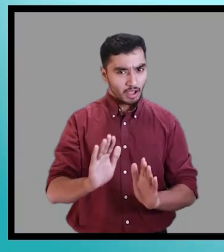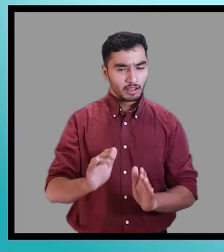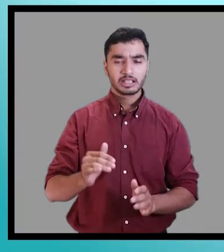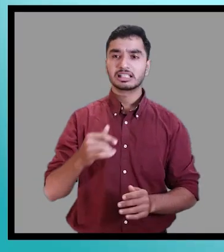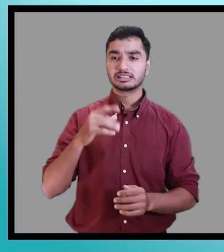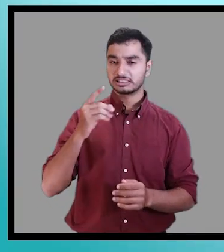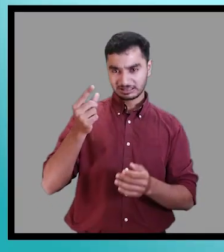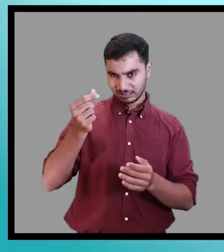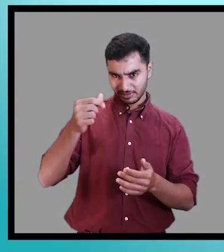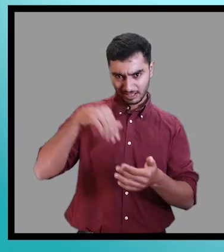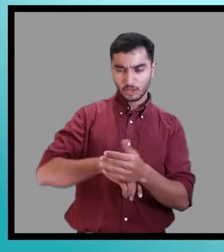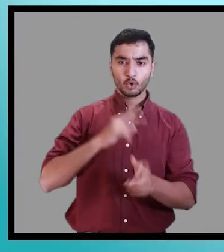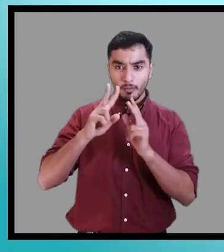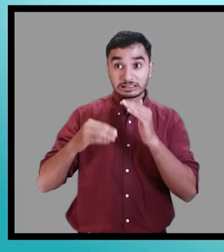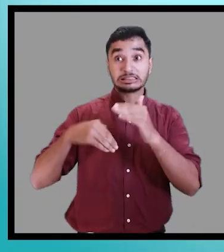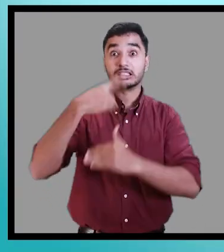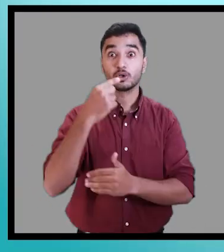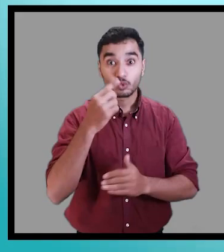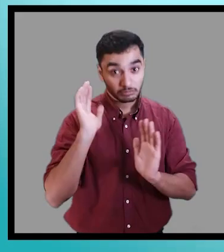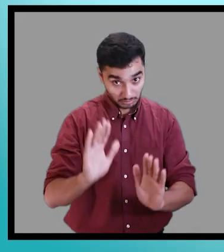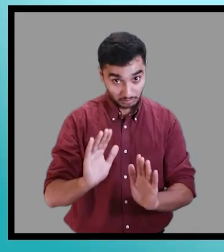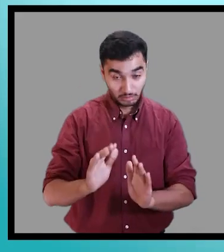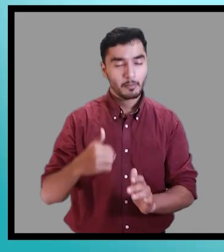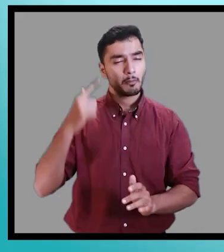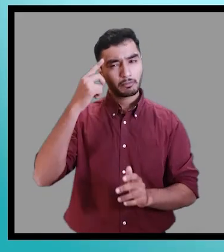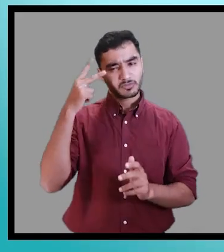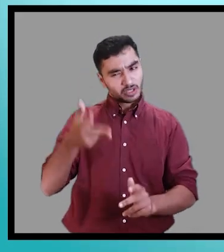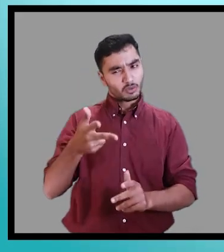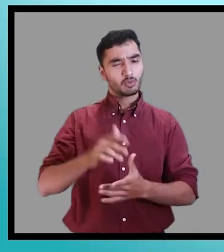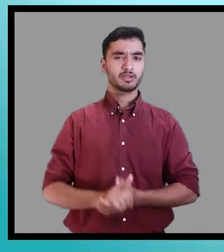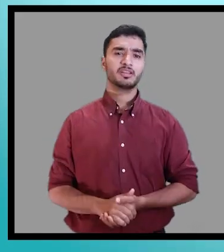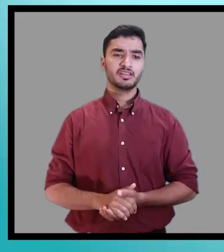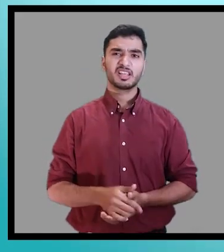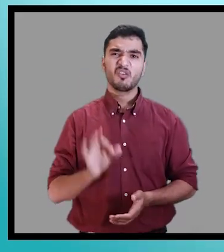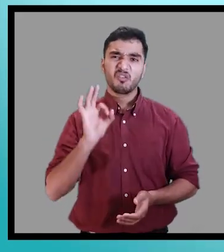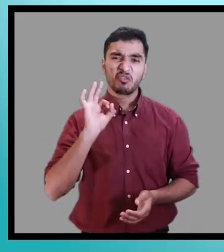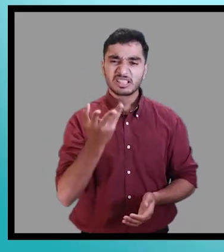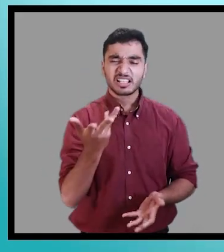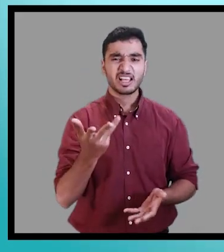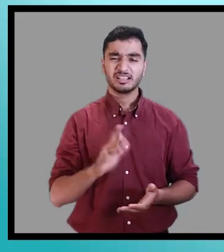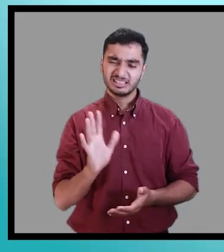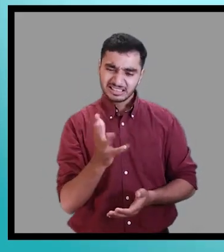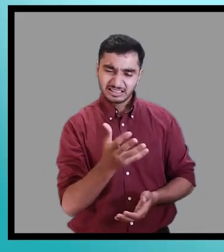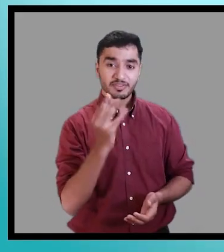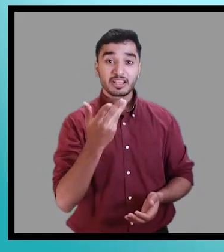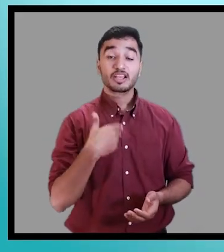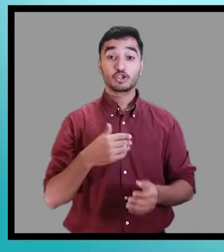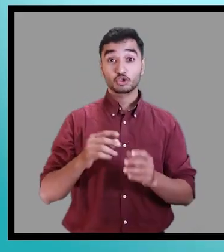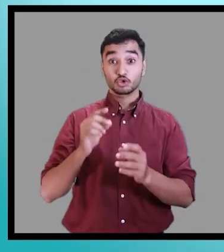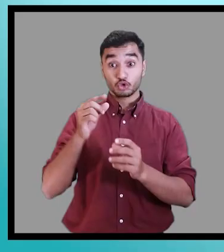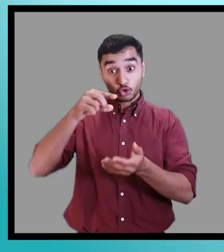यह पता चल गया है कि डायबिटीज़ का मतलब है नॉर्मल लेवल से ज़्यादा शुगर खून में मौजूद है, तो फिर हमें यह देखना पड़ेगा कि वो कौन सी ऐसी चीज़ें